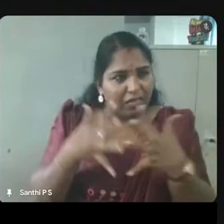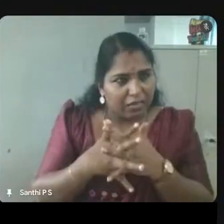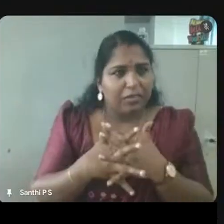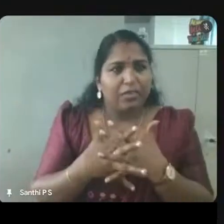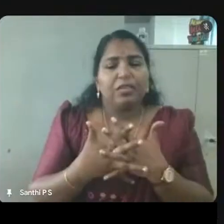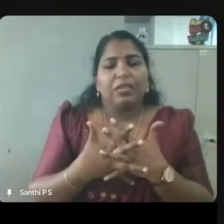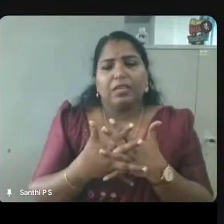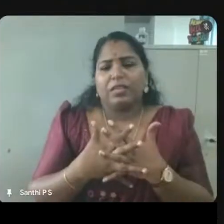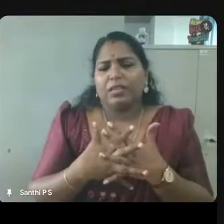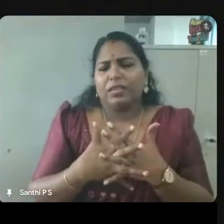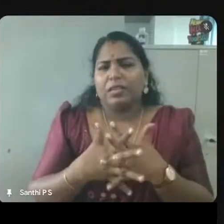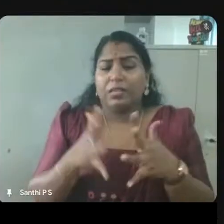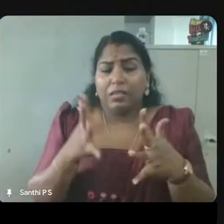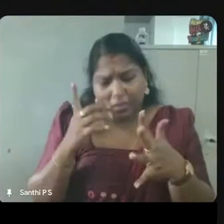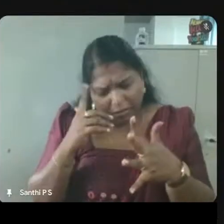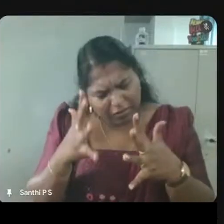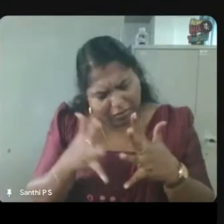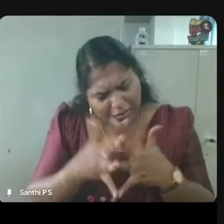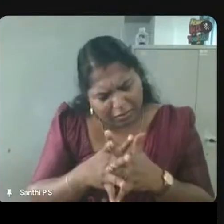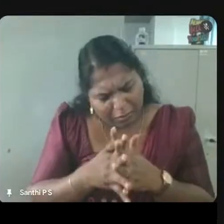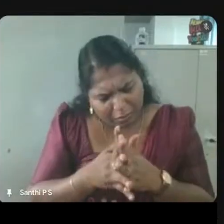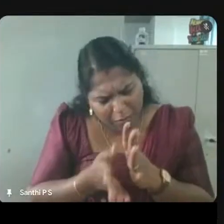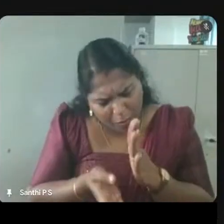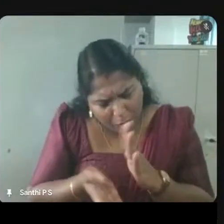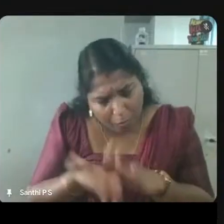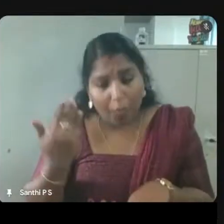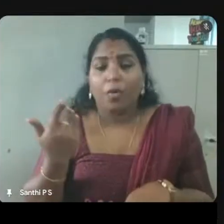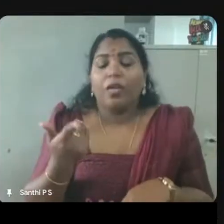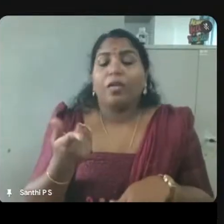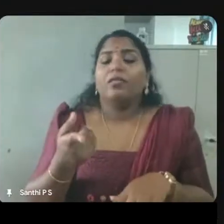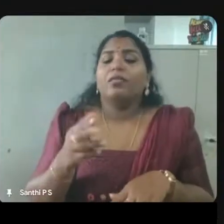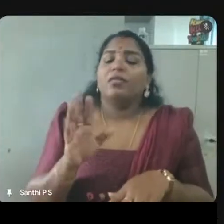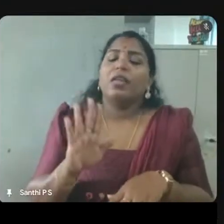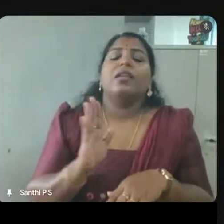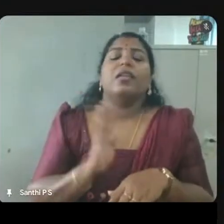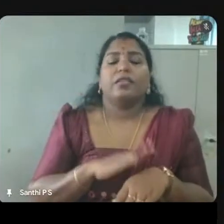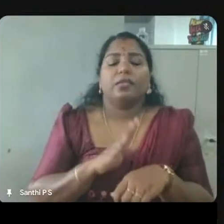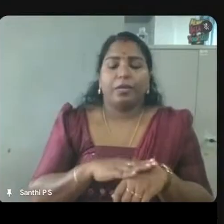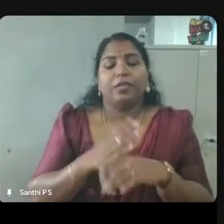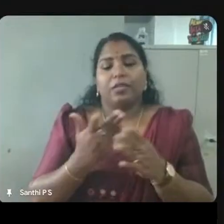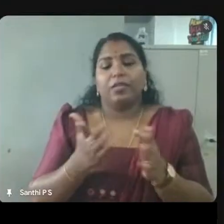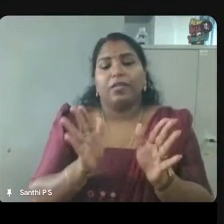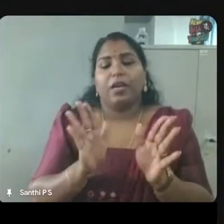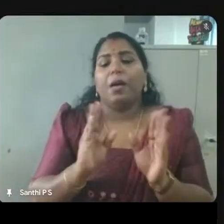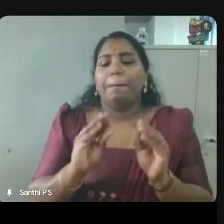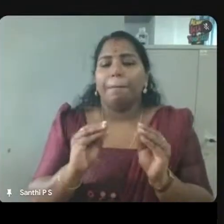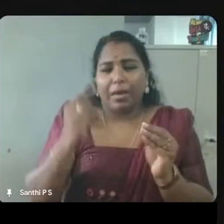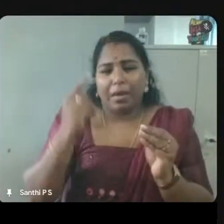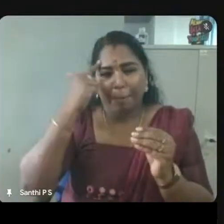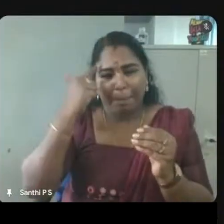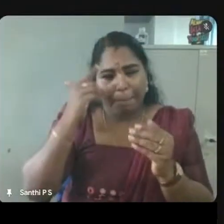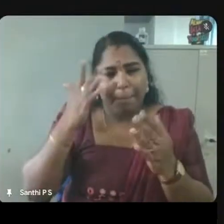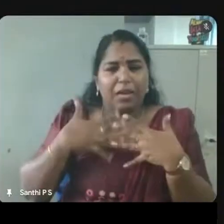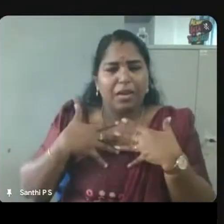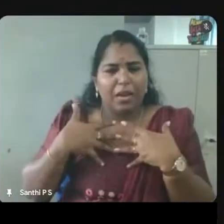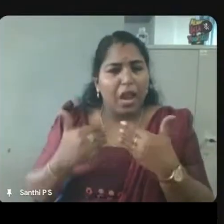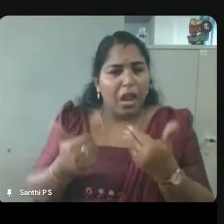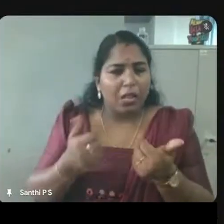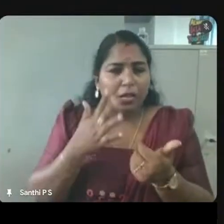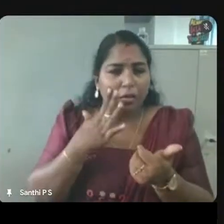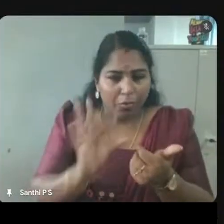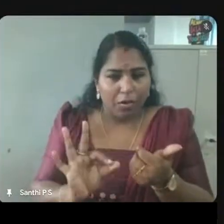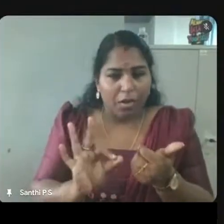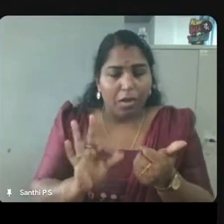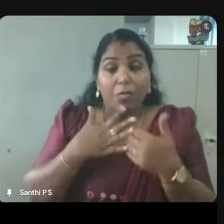സ്ട്രെസ് ആണ് ഇതിന്റെ അണ്ടർലൈൻ കോസ് എന്ന് പറയുന്നത്. സോ അതുകൊണ്ട് തന്നെ മൈൻഡും നമ്മൾ ശ്രദ്ധിക്കുക എന്നുള്ളത്, ബോഡിയുടെ പോലെ തന്നെ മൈൻഡും നമ്മൾ